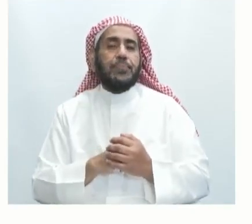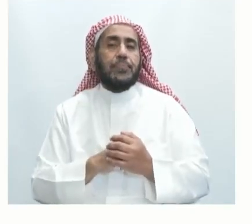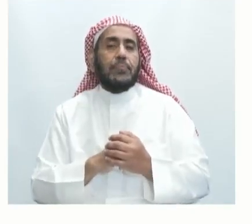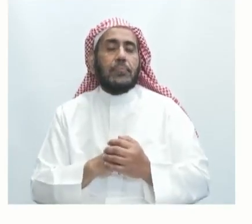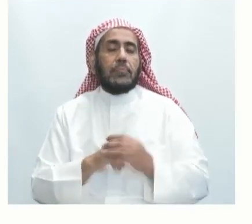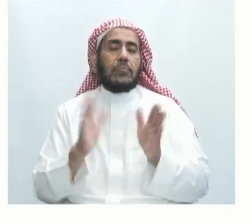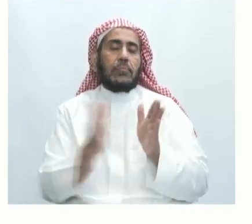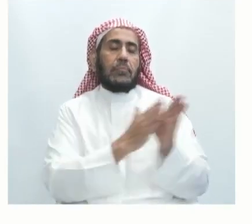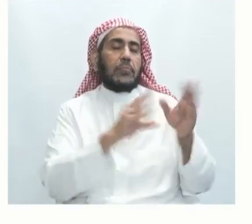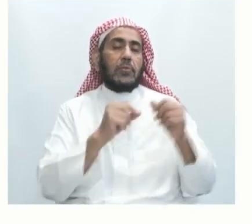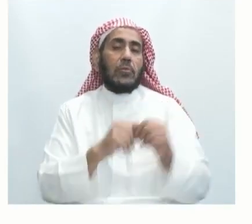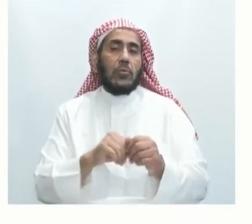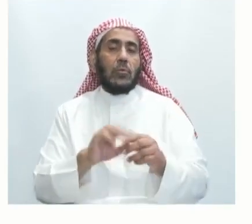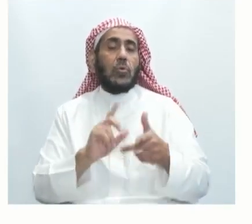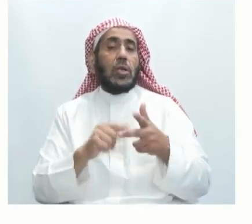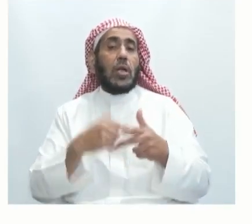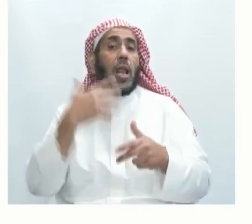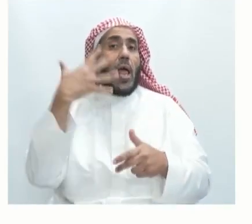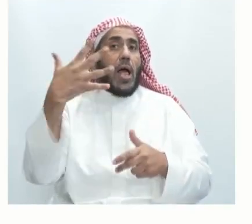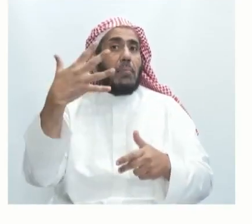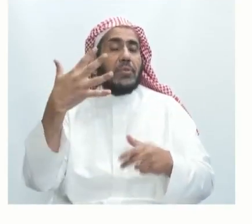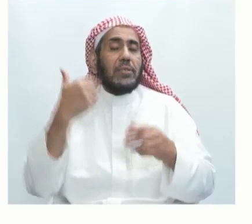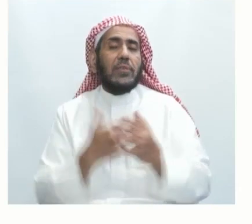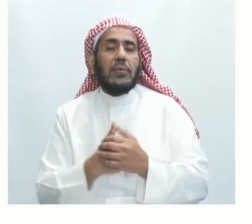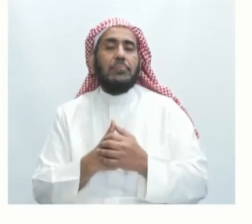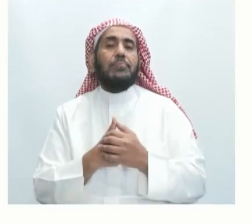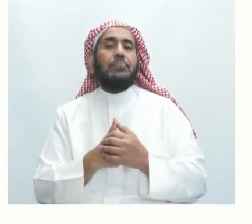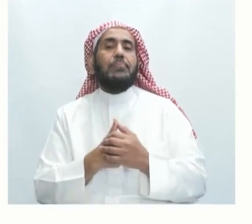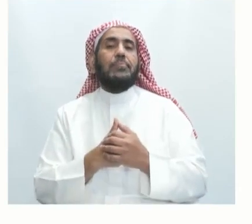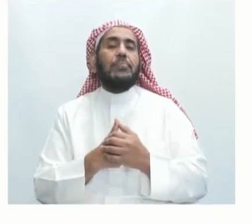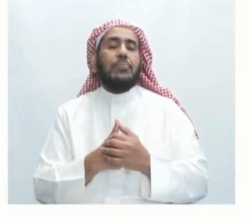ناخذ الان وجه الخامس فيها